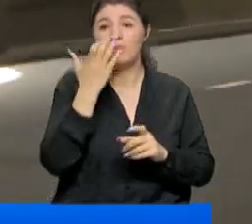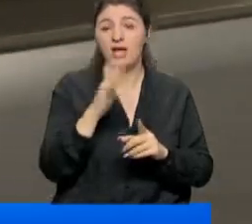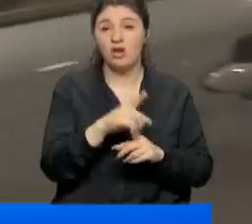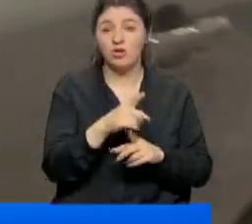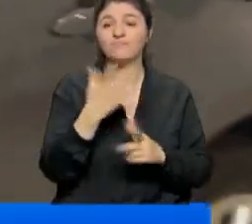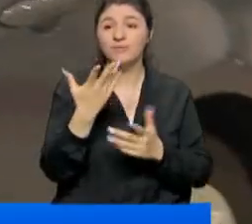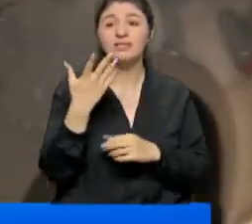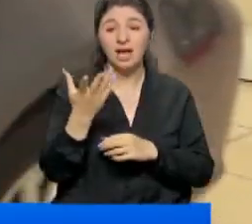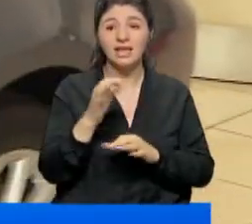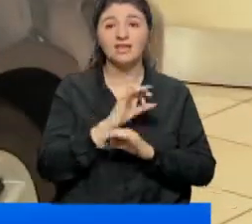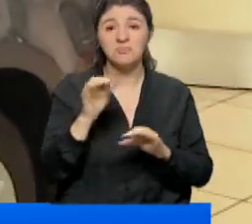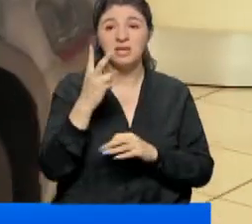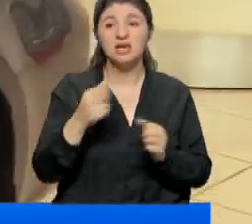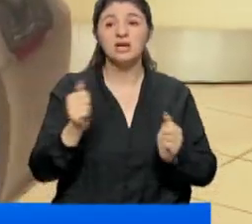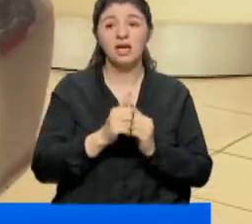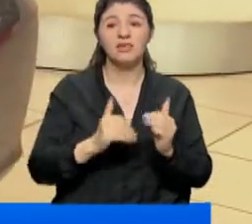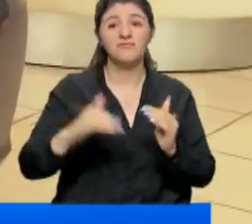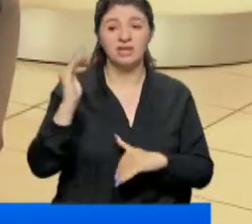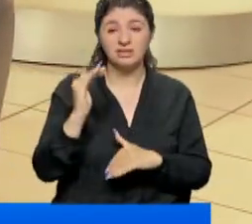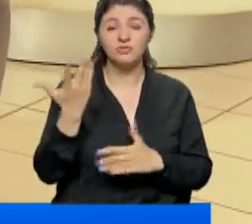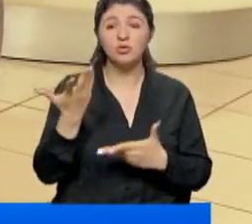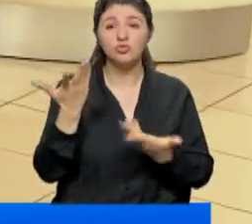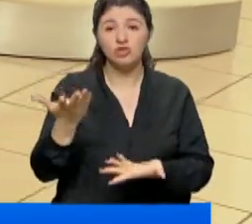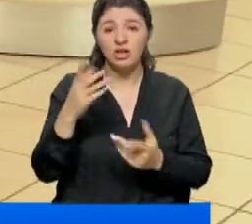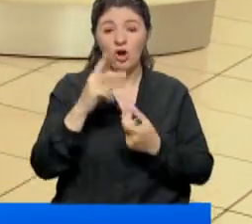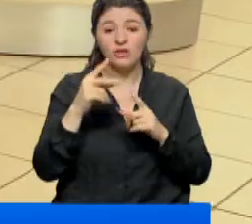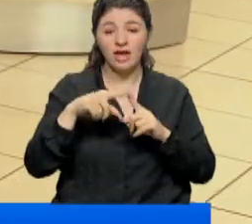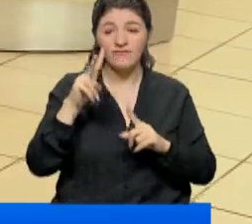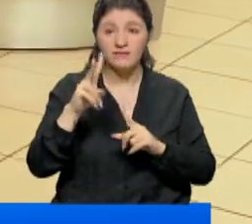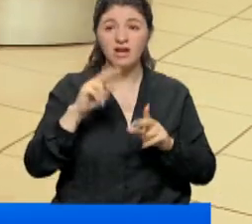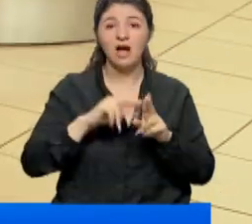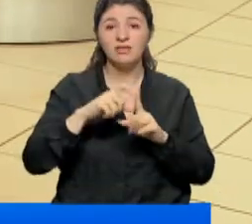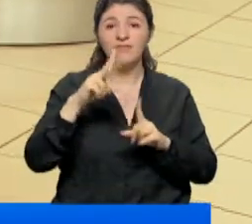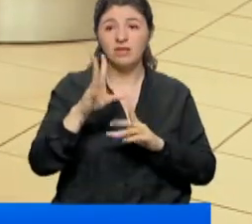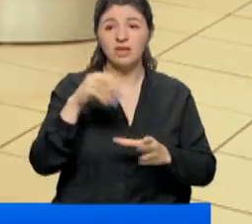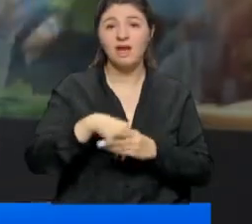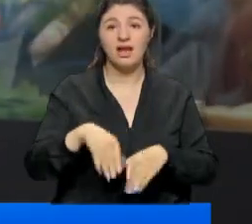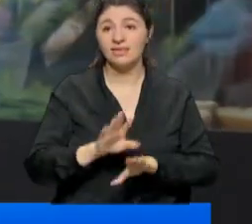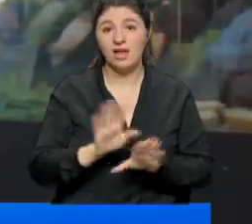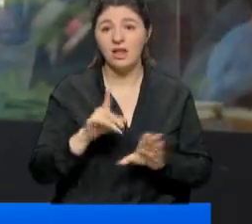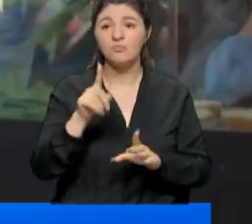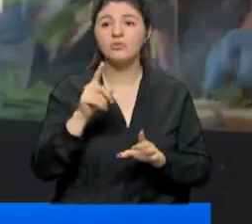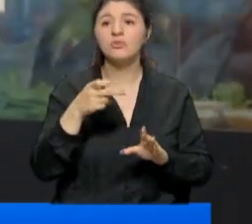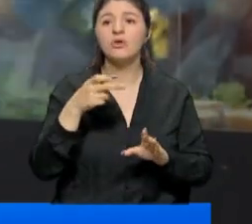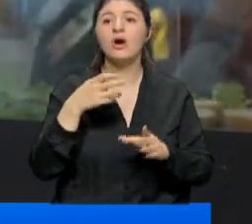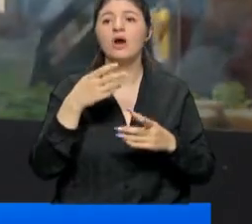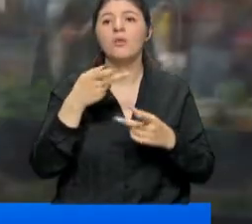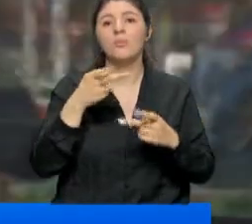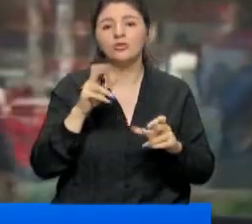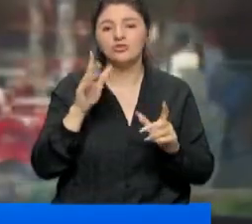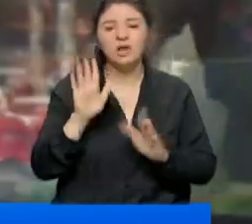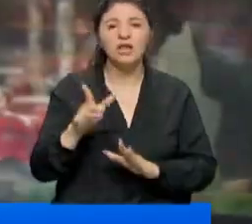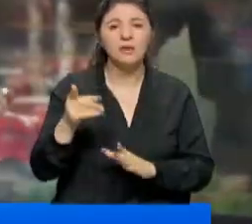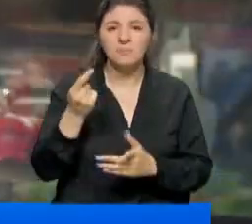olması bekleniyor Yani tam iki kat daha fazla Üstelik ÖTV ve KDV de dahildir boşalan hızlı bir şekilde